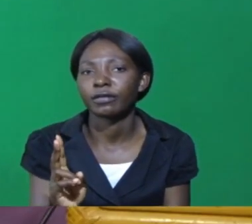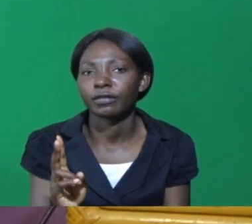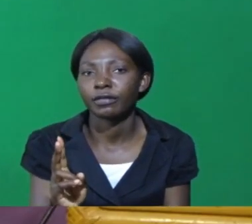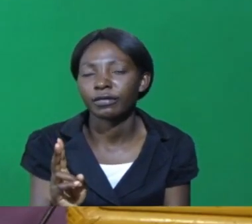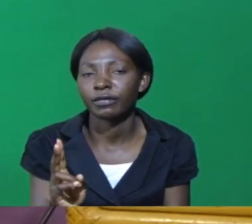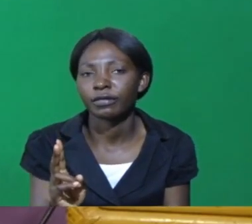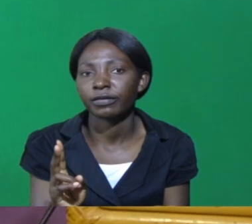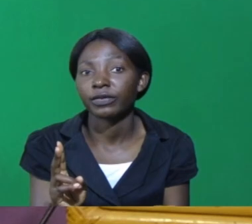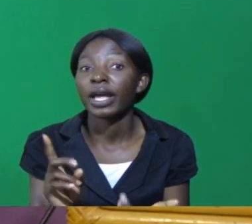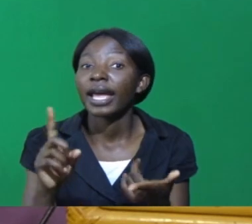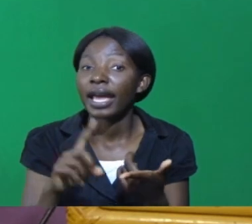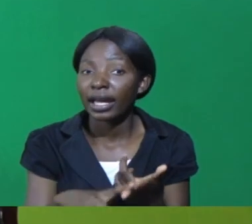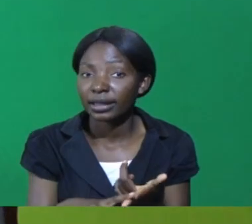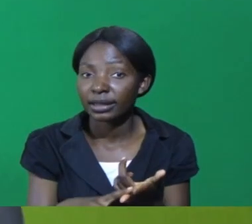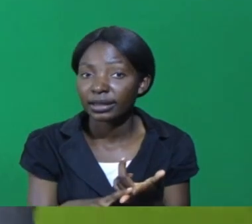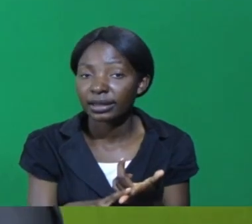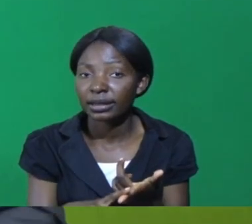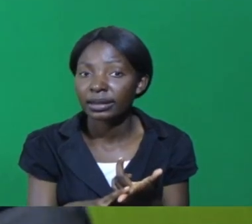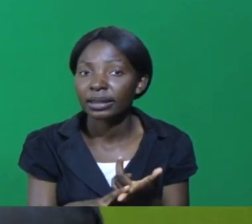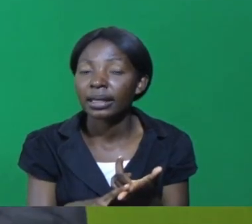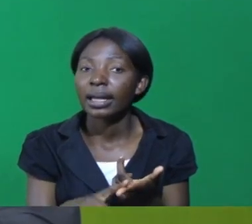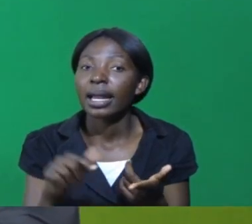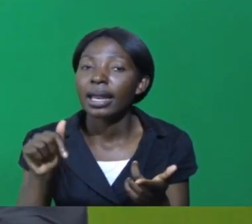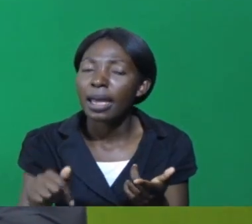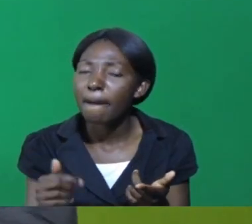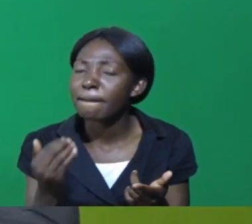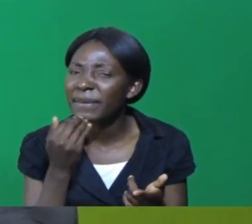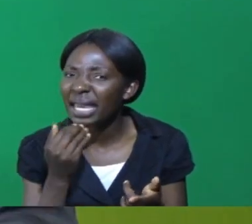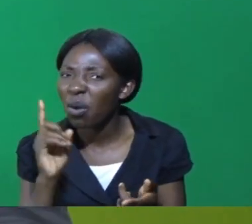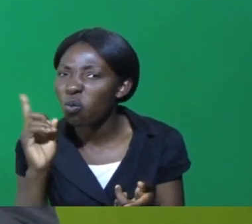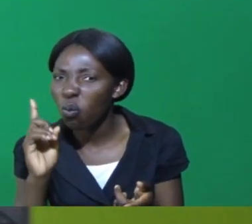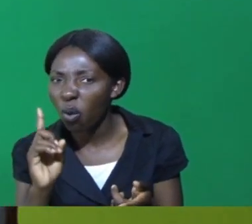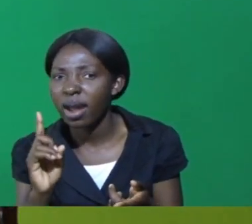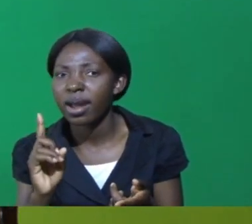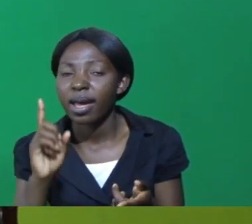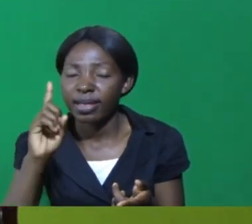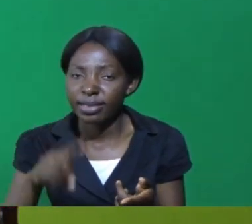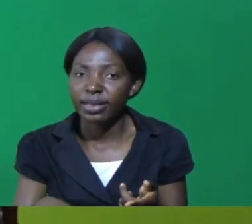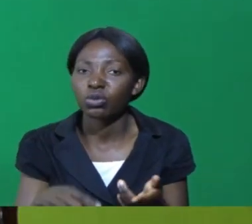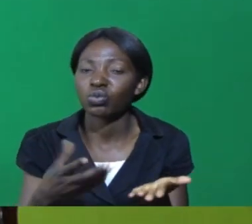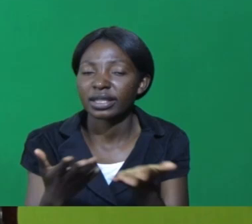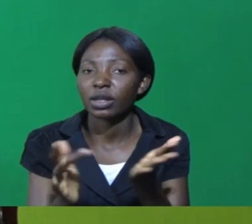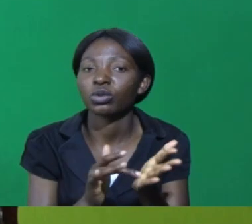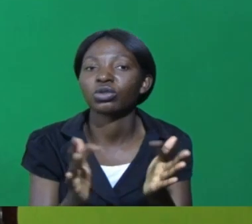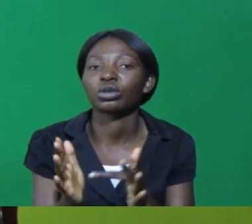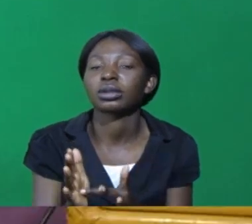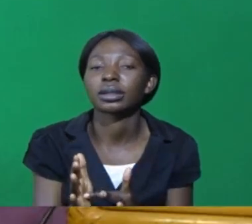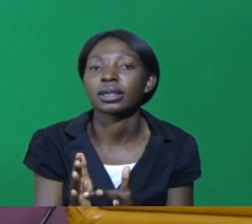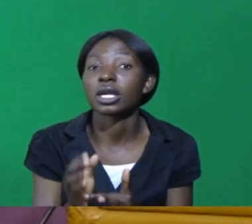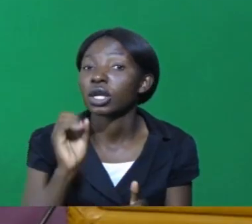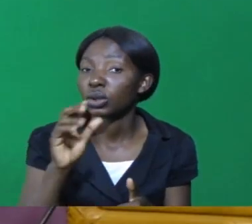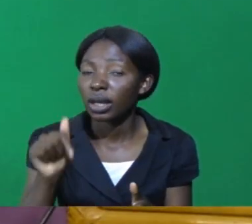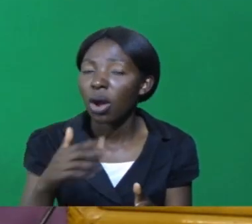ipapo. Ndozvaaitotaura. Zvikanzi achirevera umwe aizomupandukira. Right. pandiri